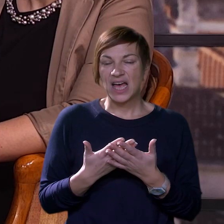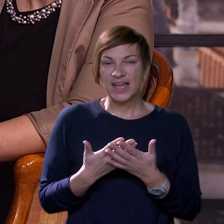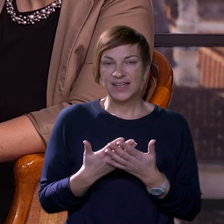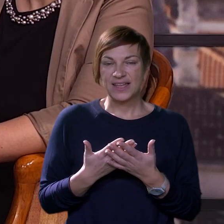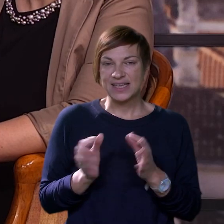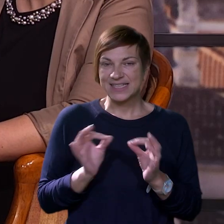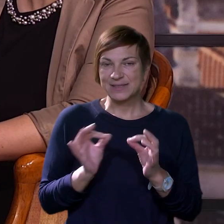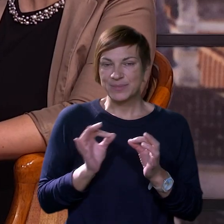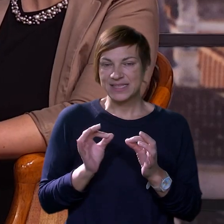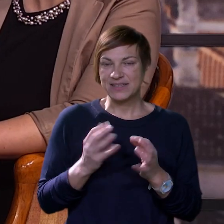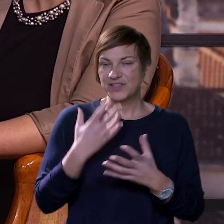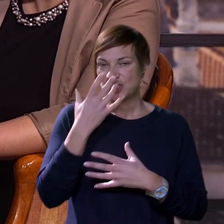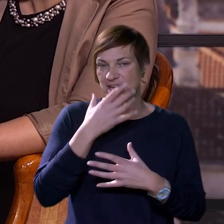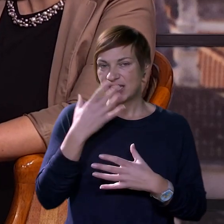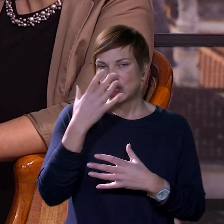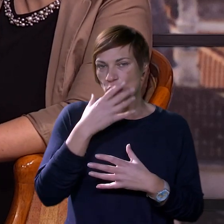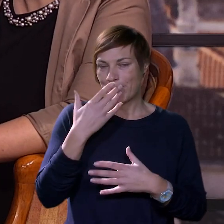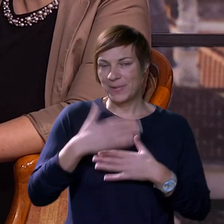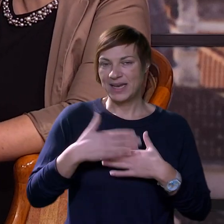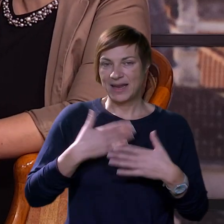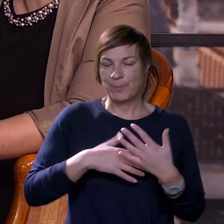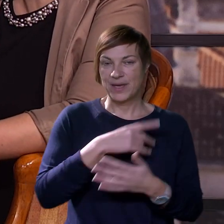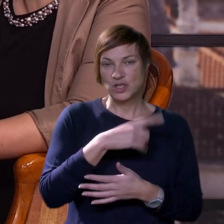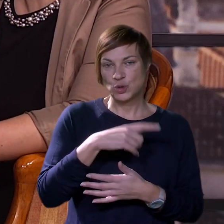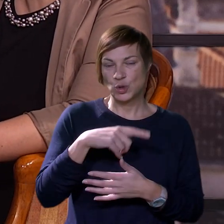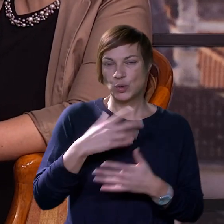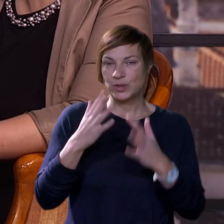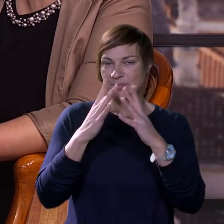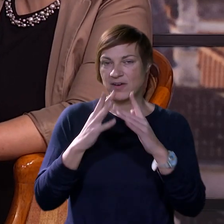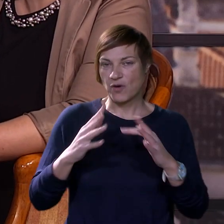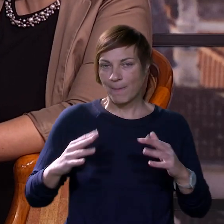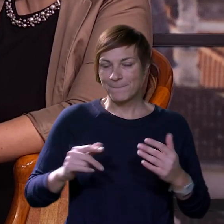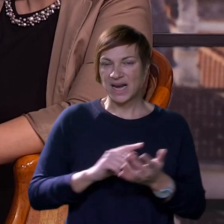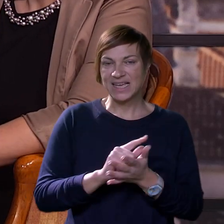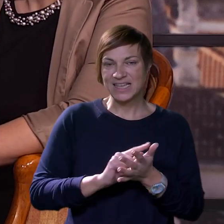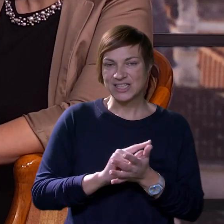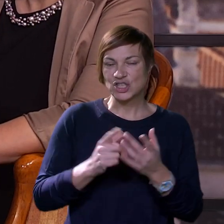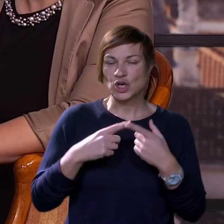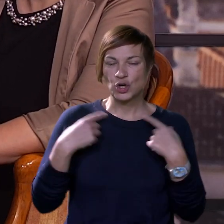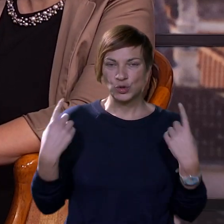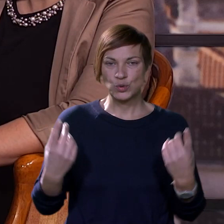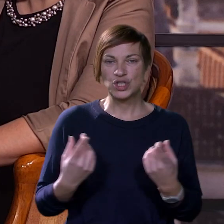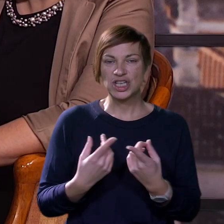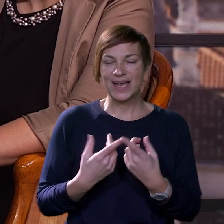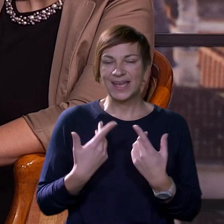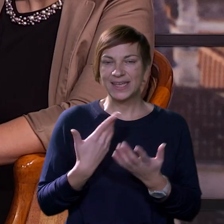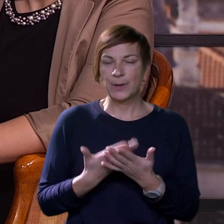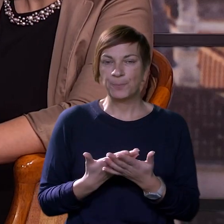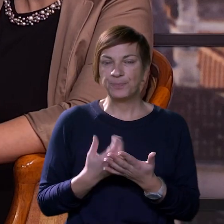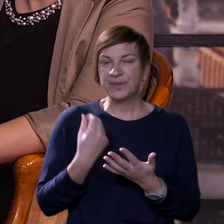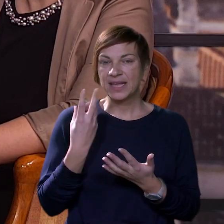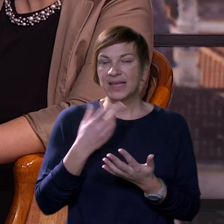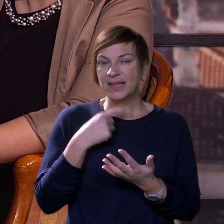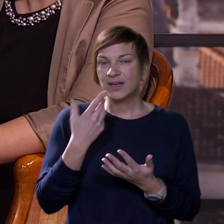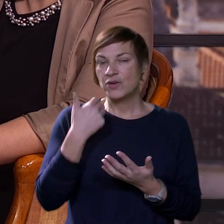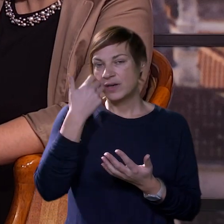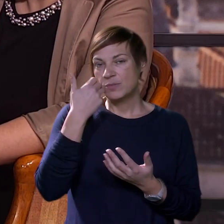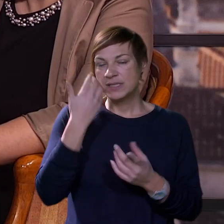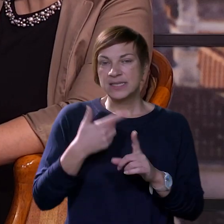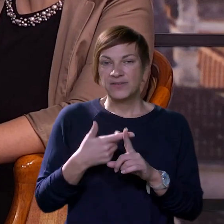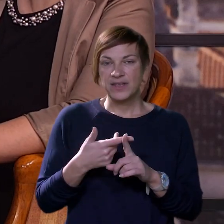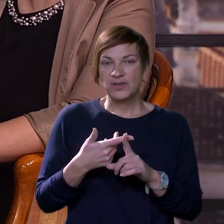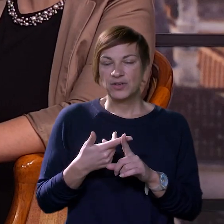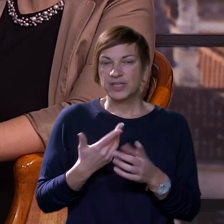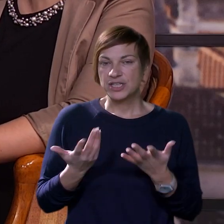bi, specifična toplina i među ljudima i ovo blagdansko okruženje. Kada govorimo o